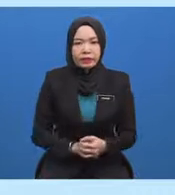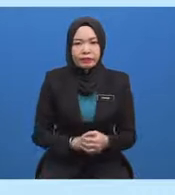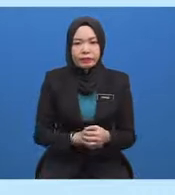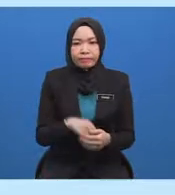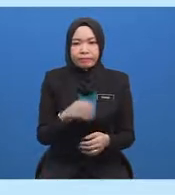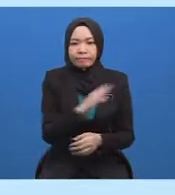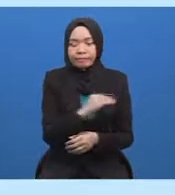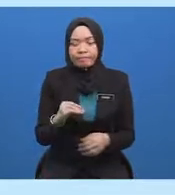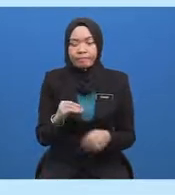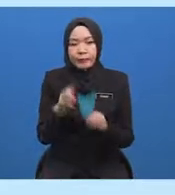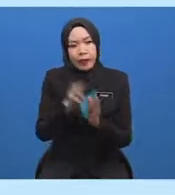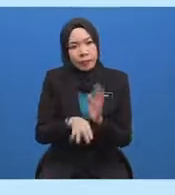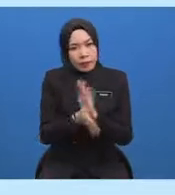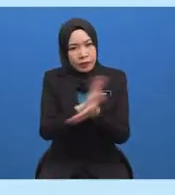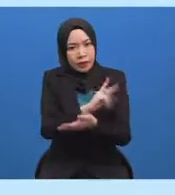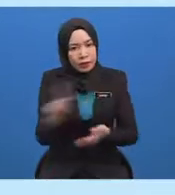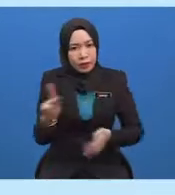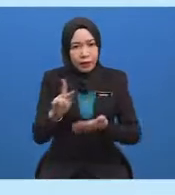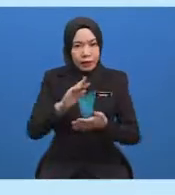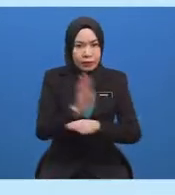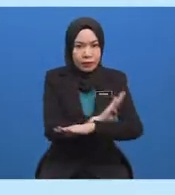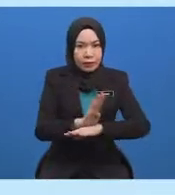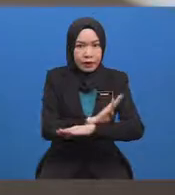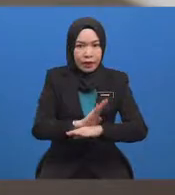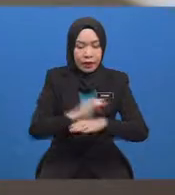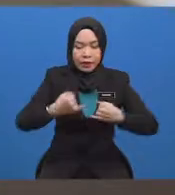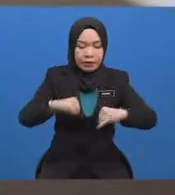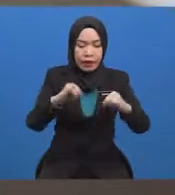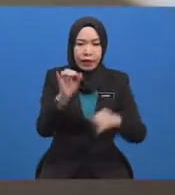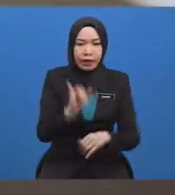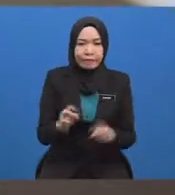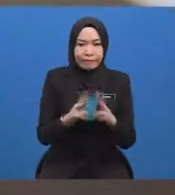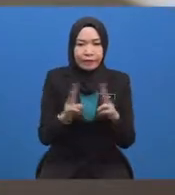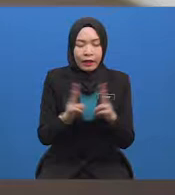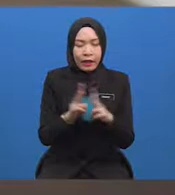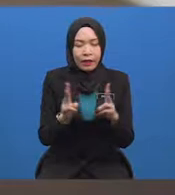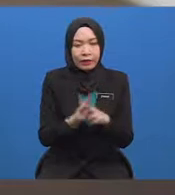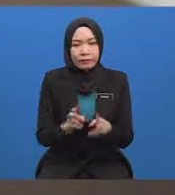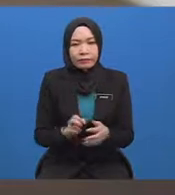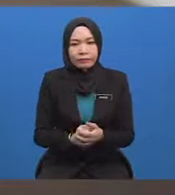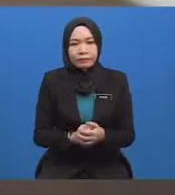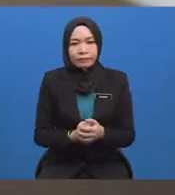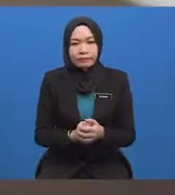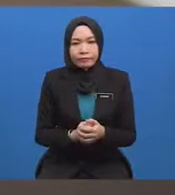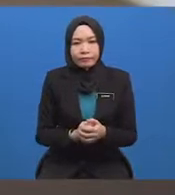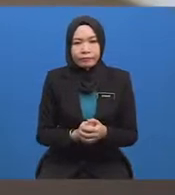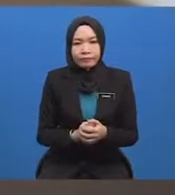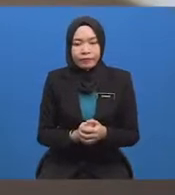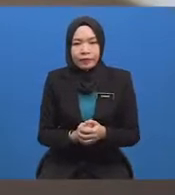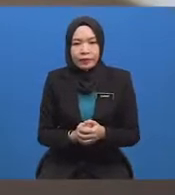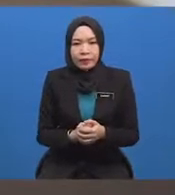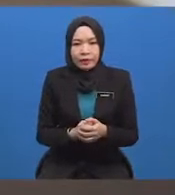kesesakan lalulintas yang truk akhir sekali tanah runtuh dan aliran lumpur